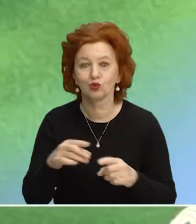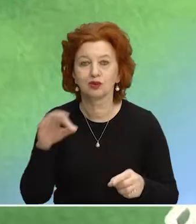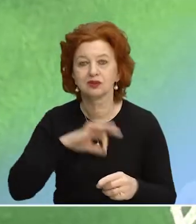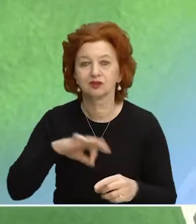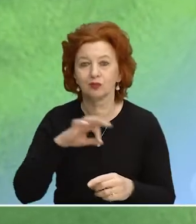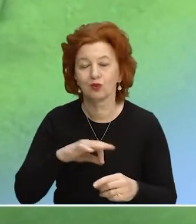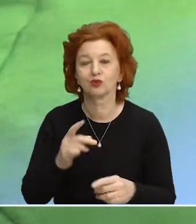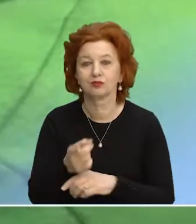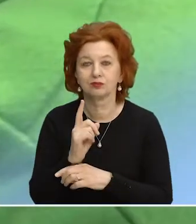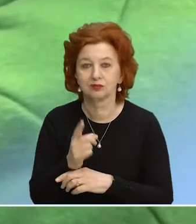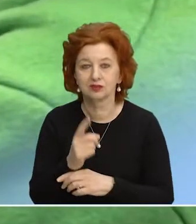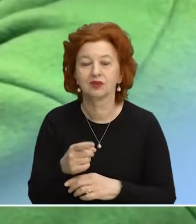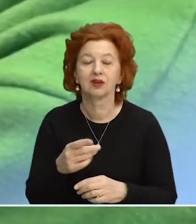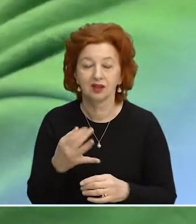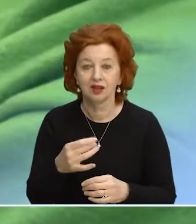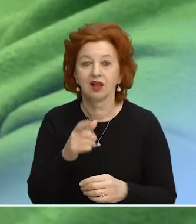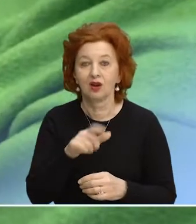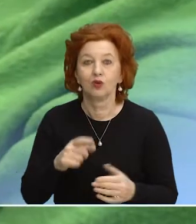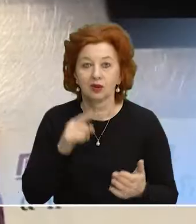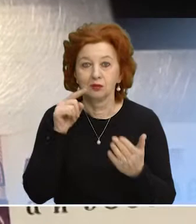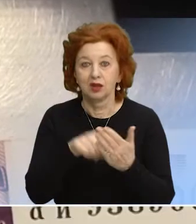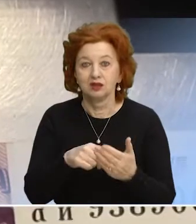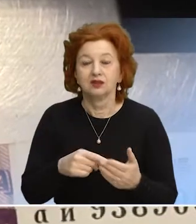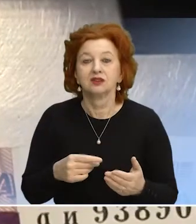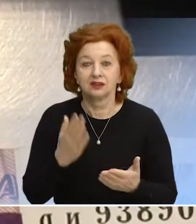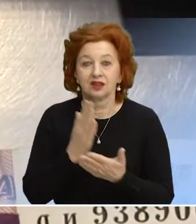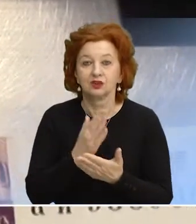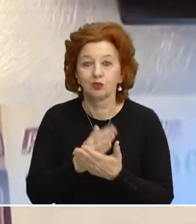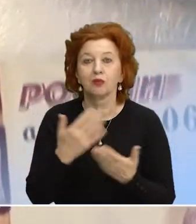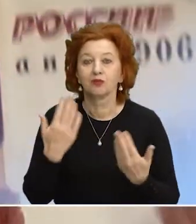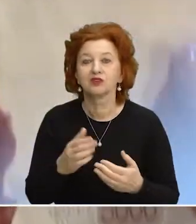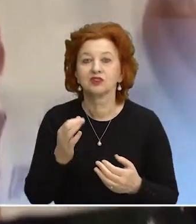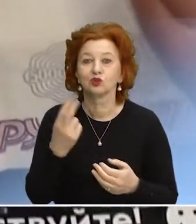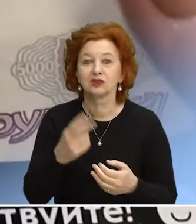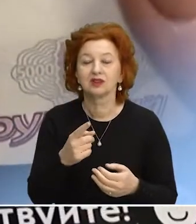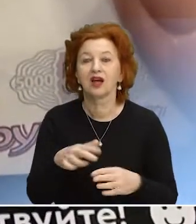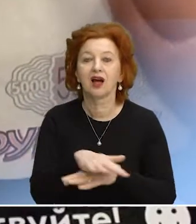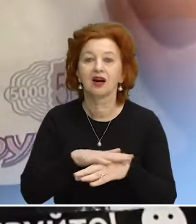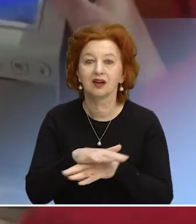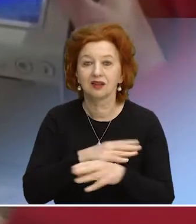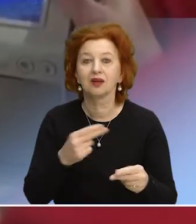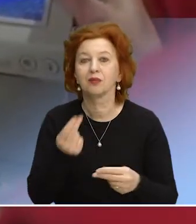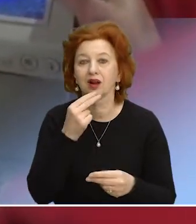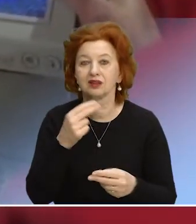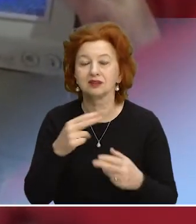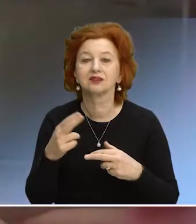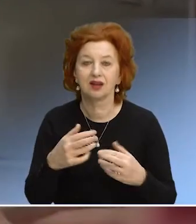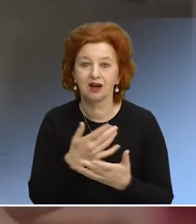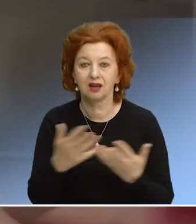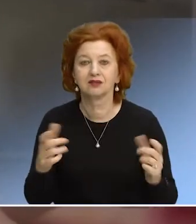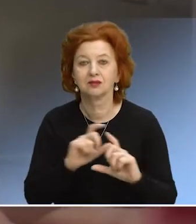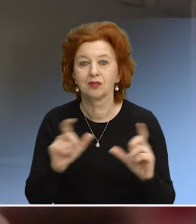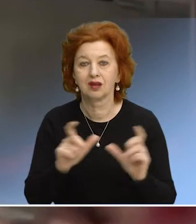создают фальшивомонетчики. Как правило, фальшивками пытаются воспользоваться в крупных торговых сетях, на рынках, в продуктовых и